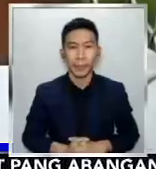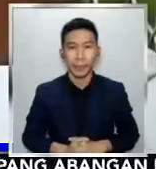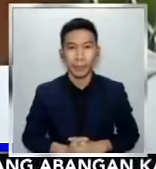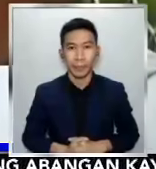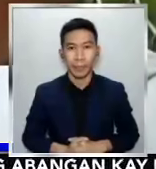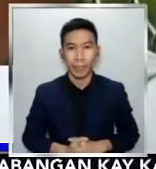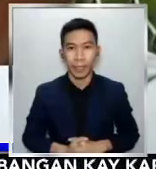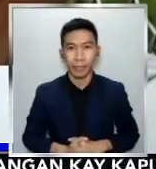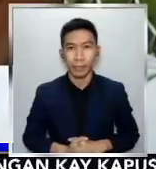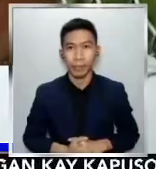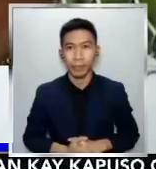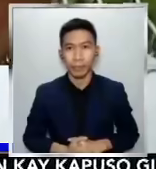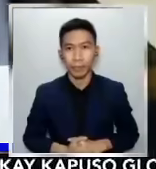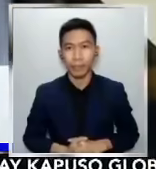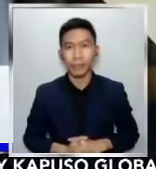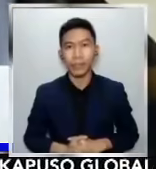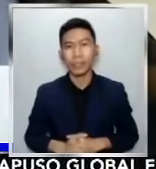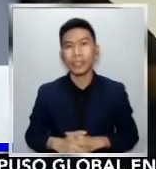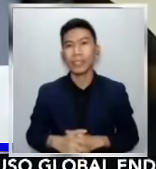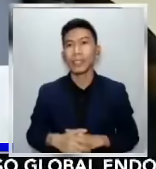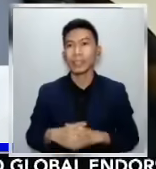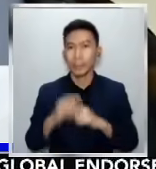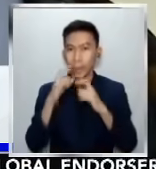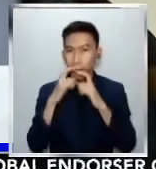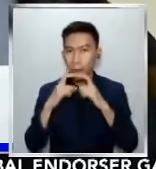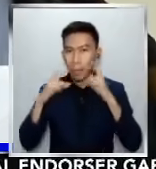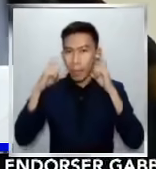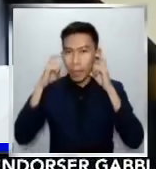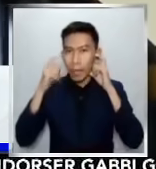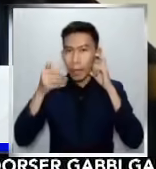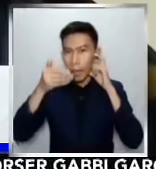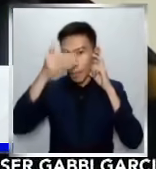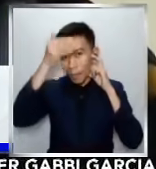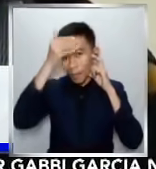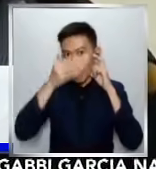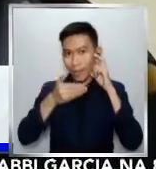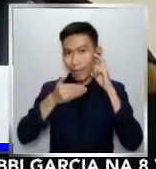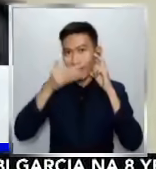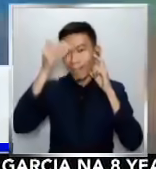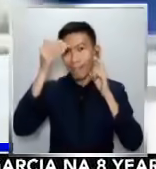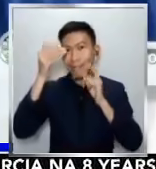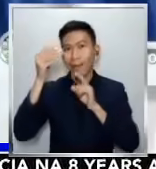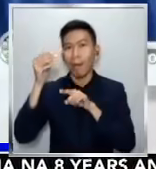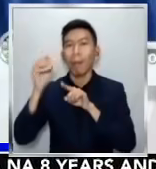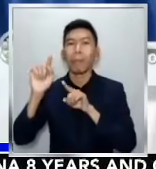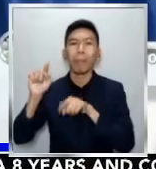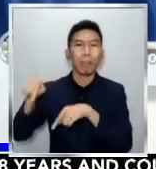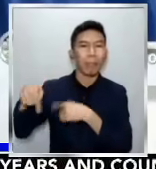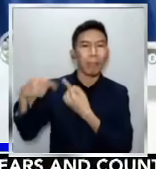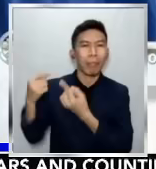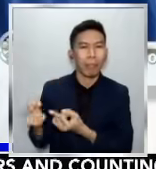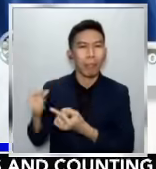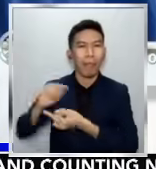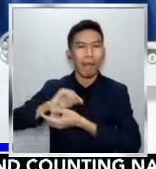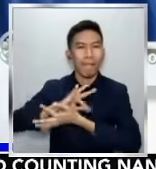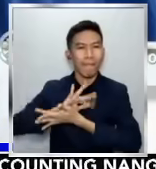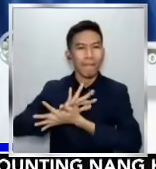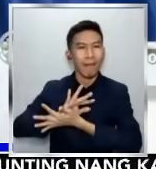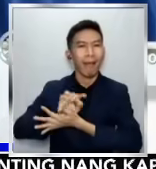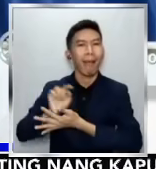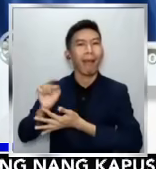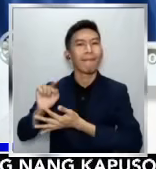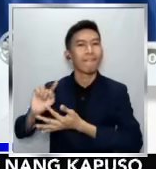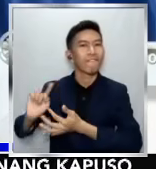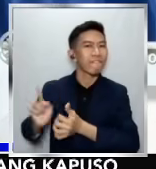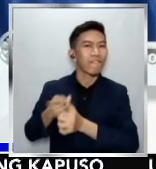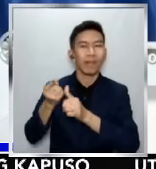Magkakambalang pagsuot ng face mask at face shield sa Pilipinas mula nang pumutok ang COVID-19 pandemic. Ngunit kagabi, tinuldukan ng